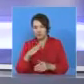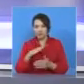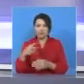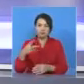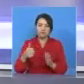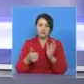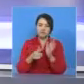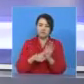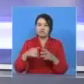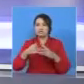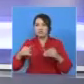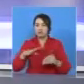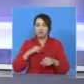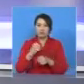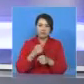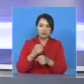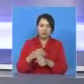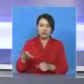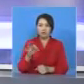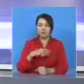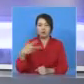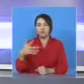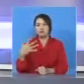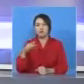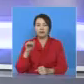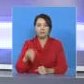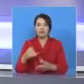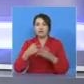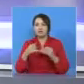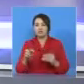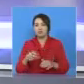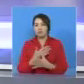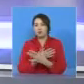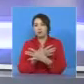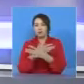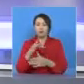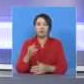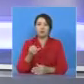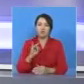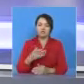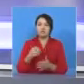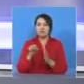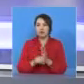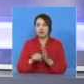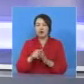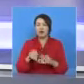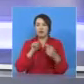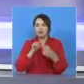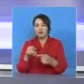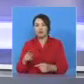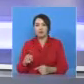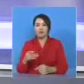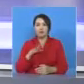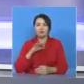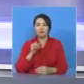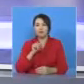гектар жер өңделген. Ал облыс бойынша 35 мың гектар жер шалғын көбелегінен уланды. Дала зиянкестеріне қарсы жұмыстар жайын